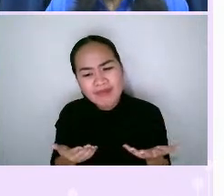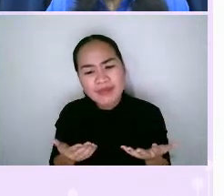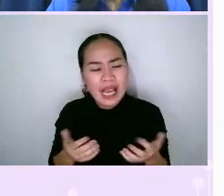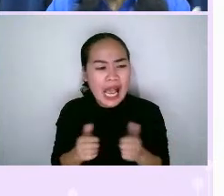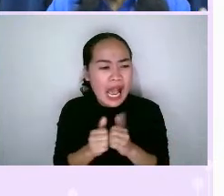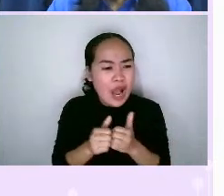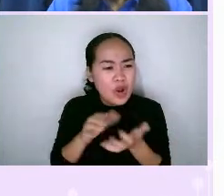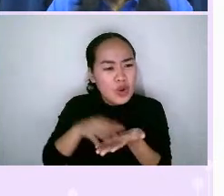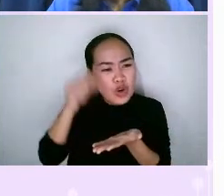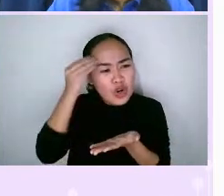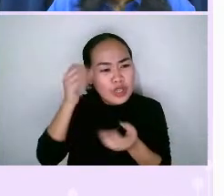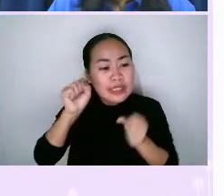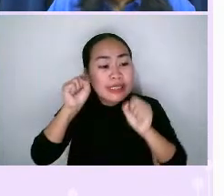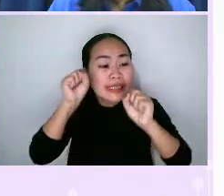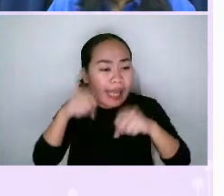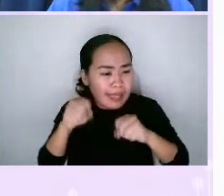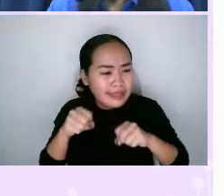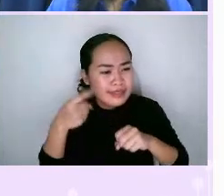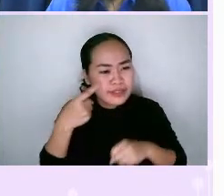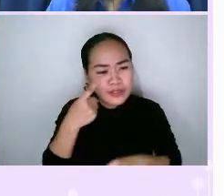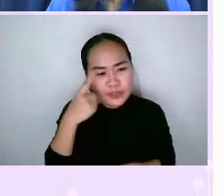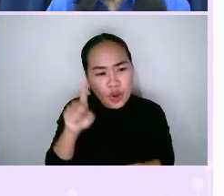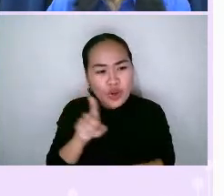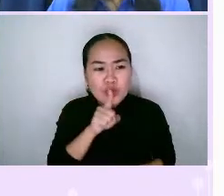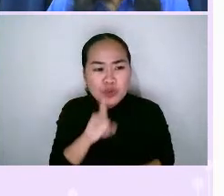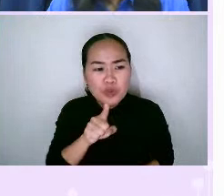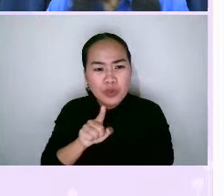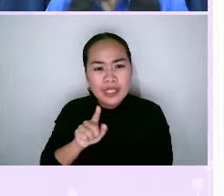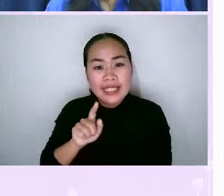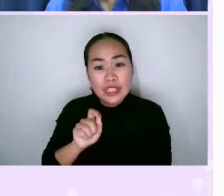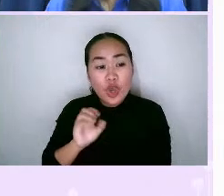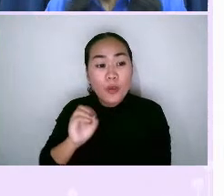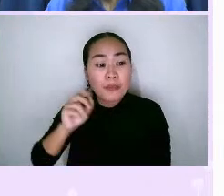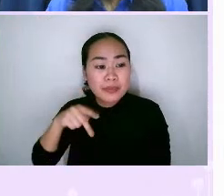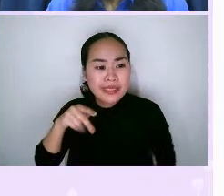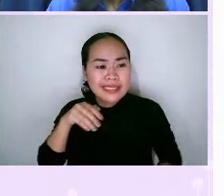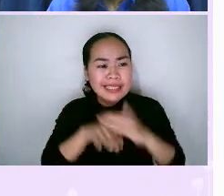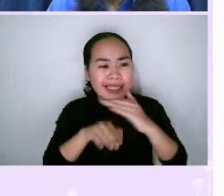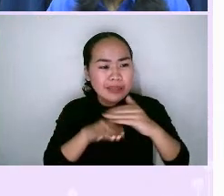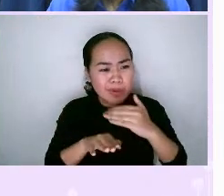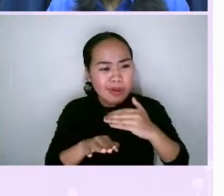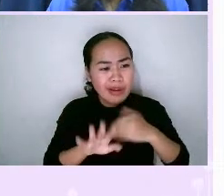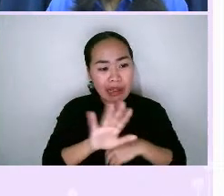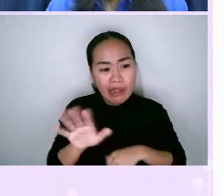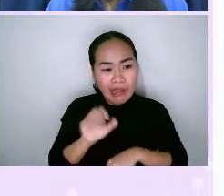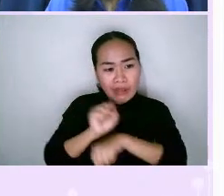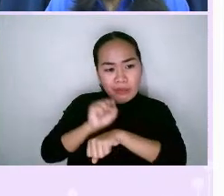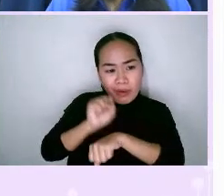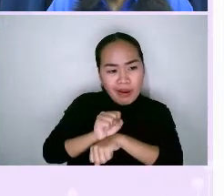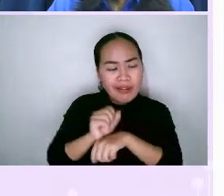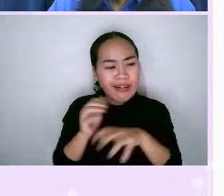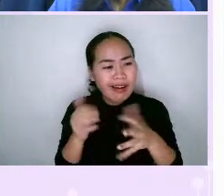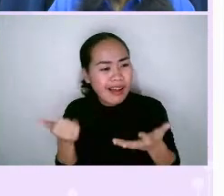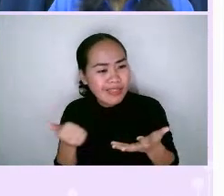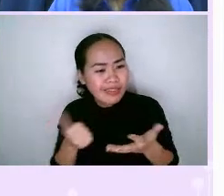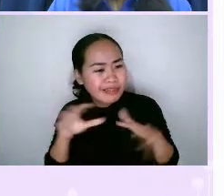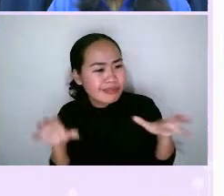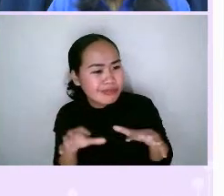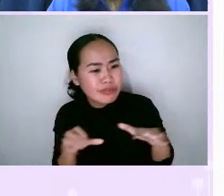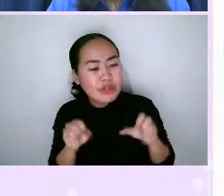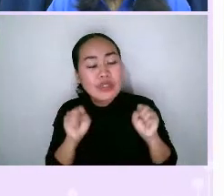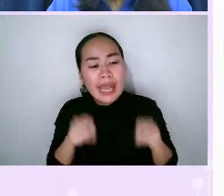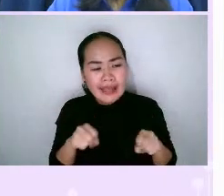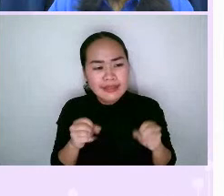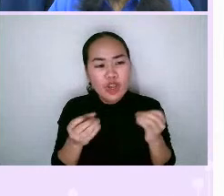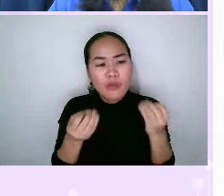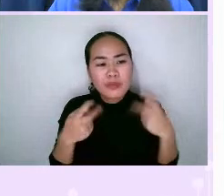Kasi po, sa TOP, accessible nga po siya. Kung may trabaho po o may ginagawa po, nagkakaroon ng pagkakataon